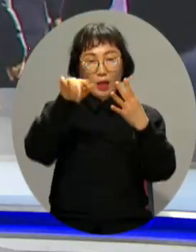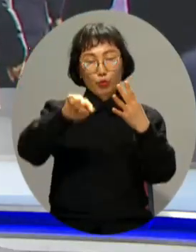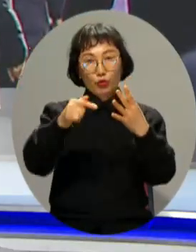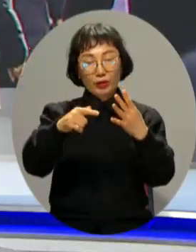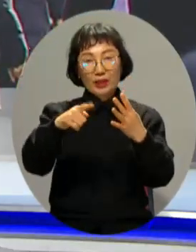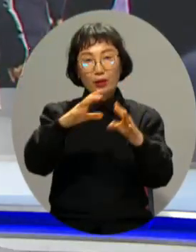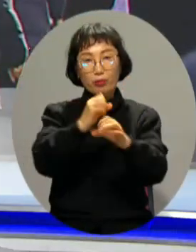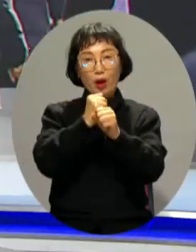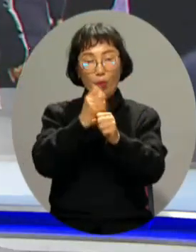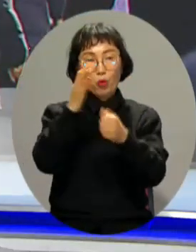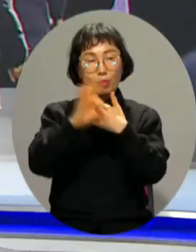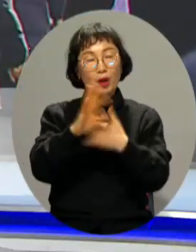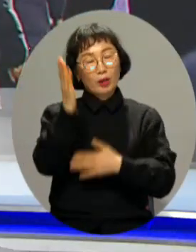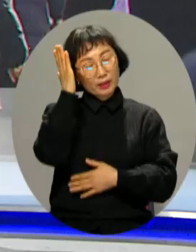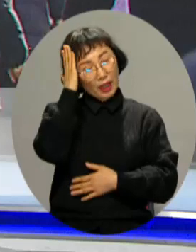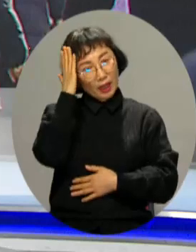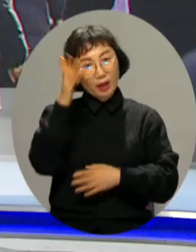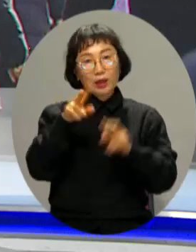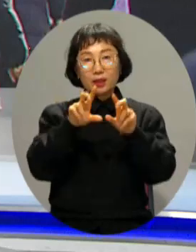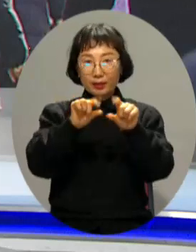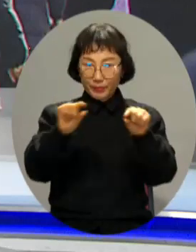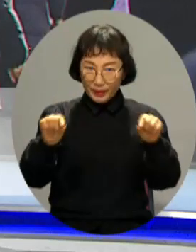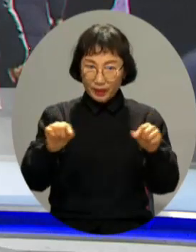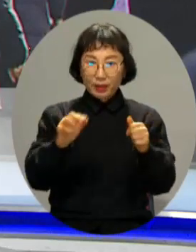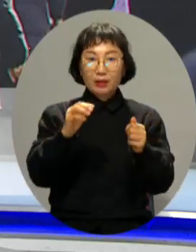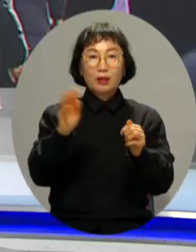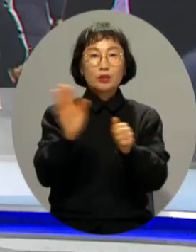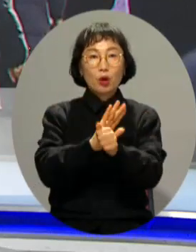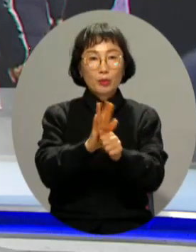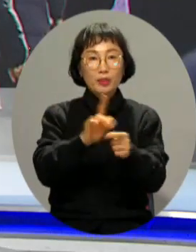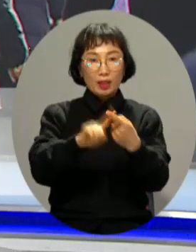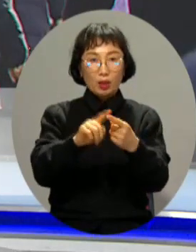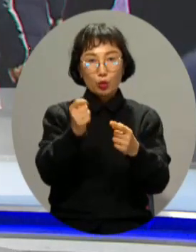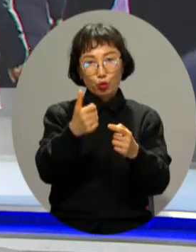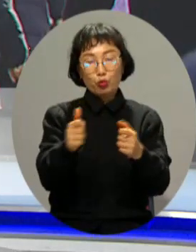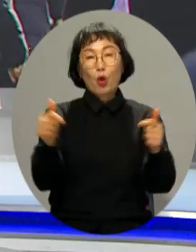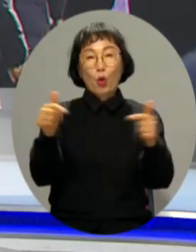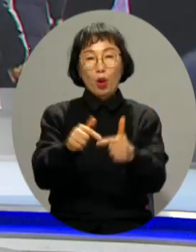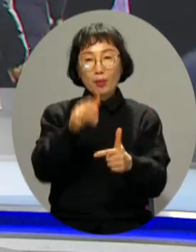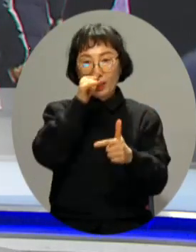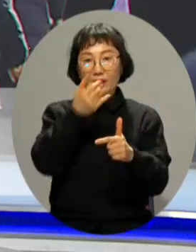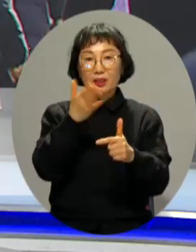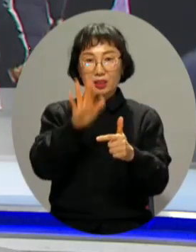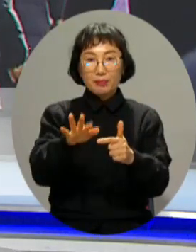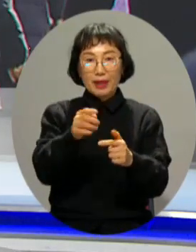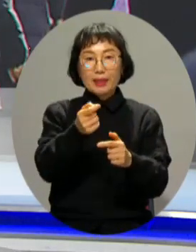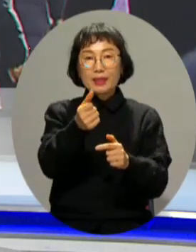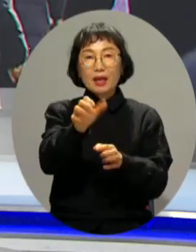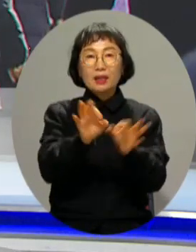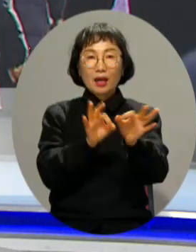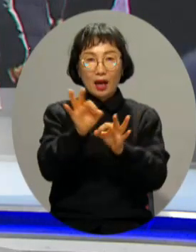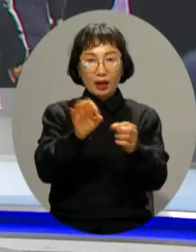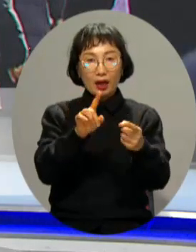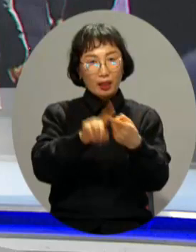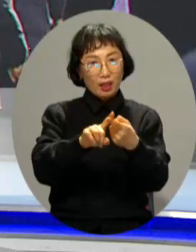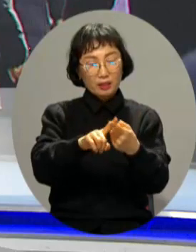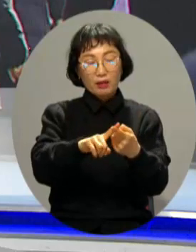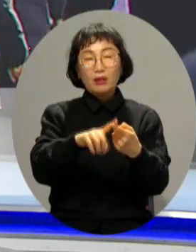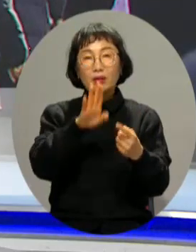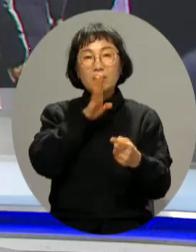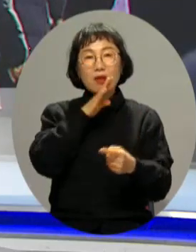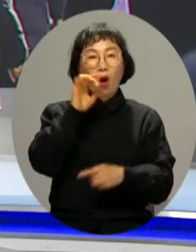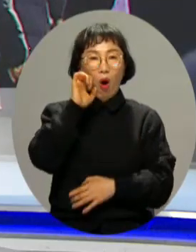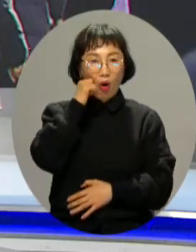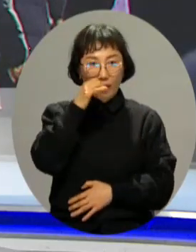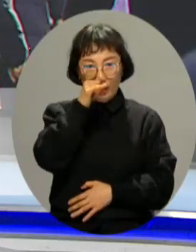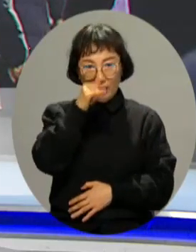보면 숙박과 음식 등 서비스업은 어느 정도 회복되는 모습이지만 소매업의 부진이 두드러졌습니다.